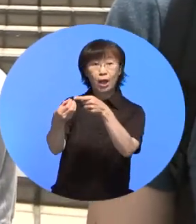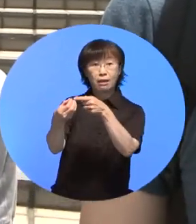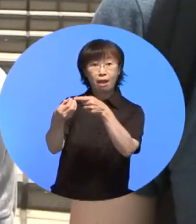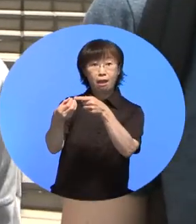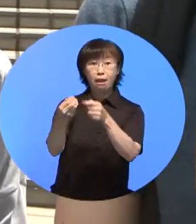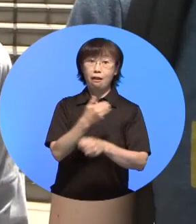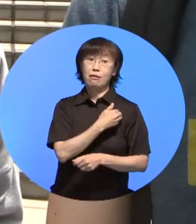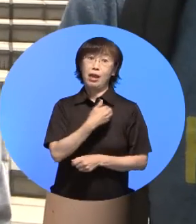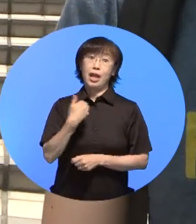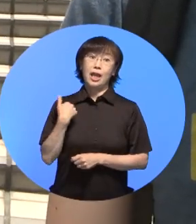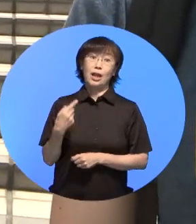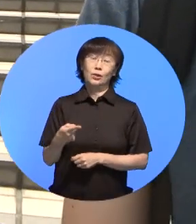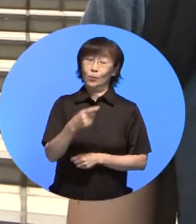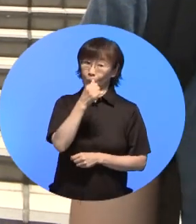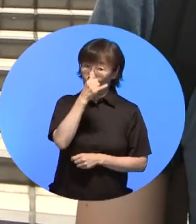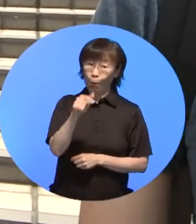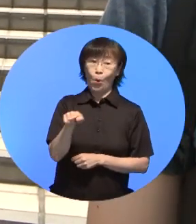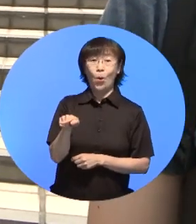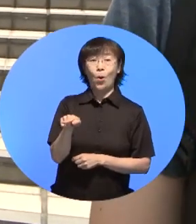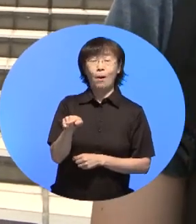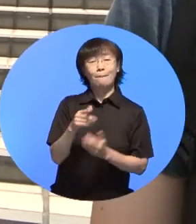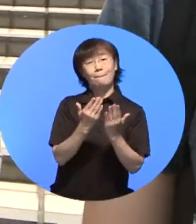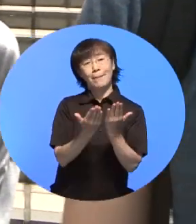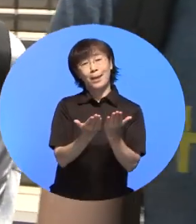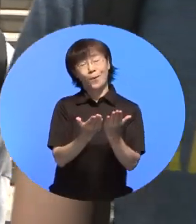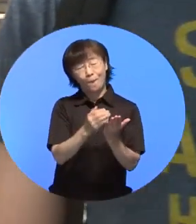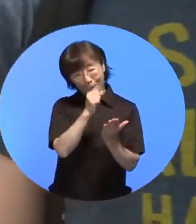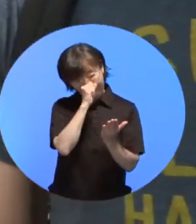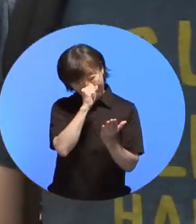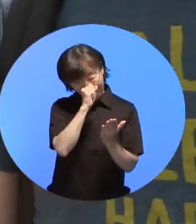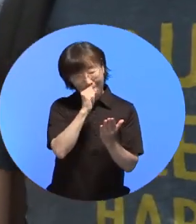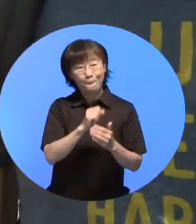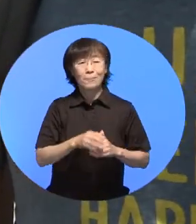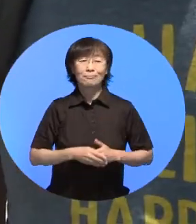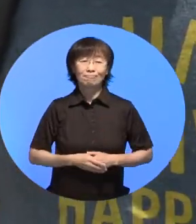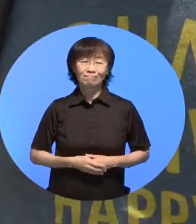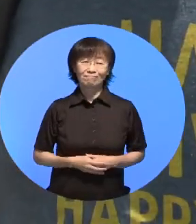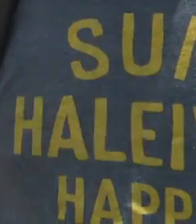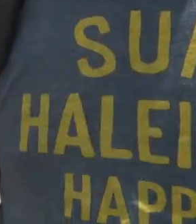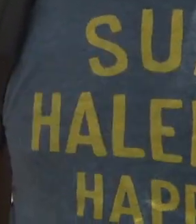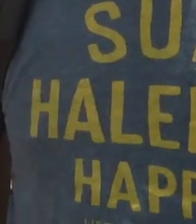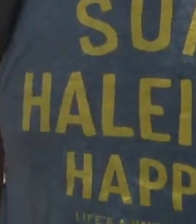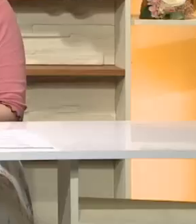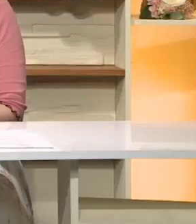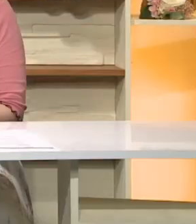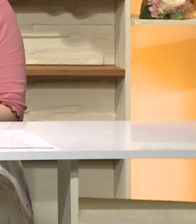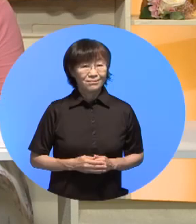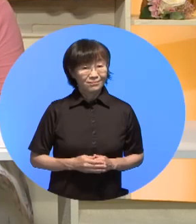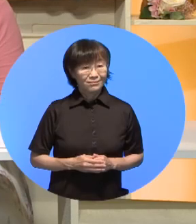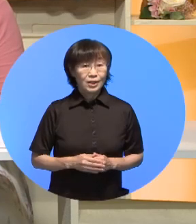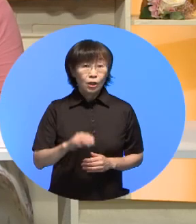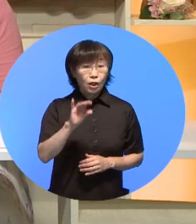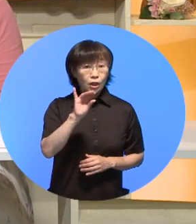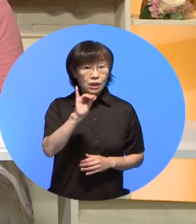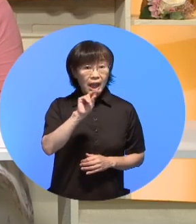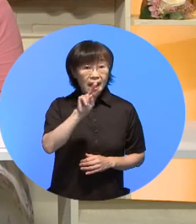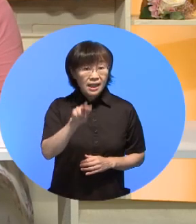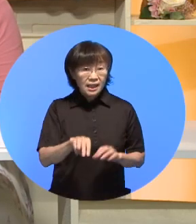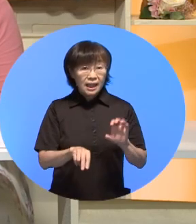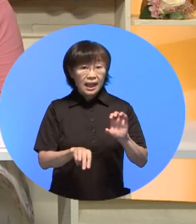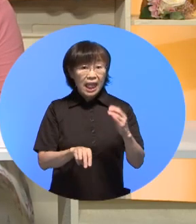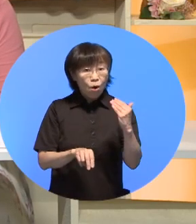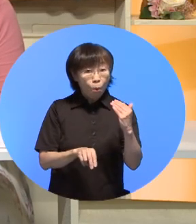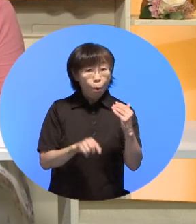こんな風にできるんだなっていうのがあのすごく勉強になって楽しかったです今回の千里エ